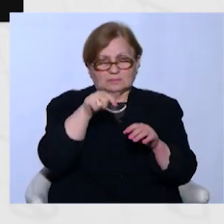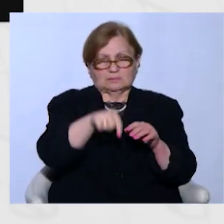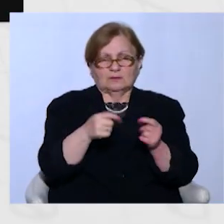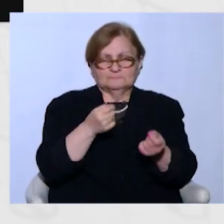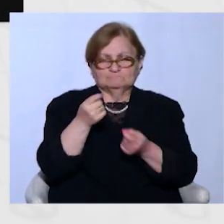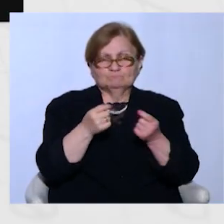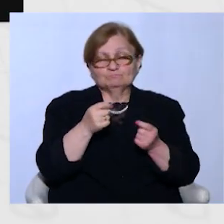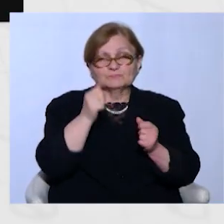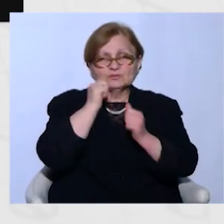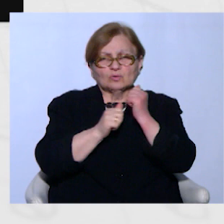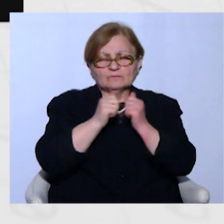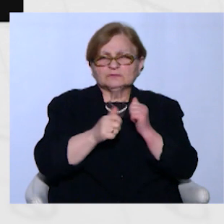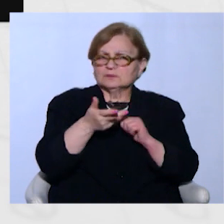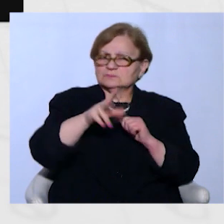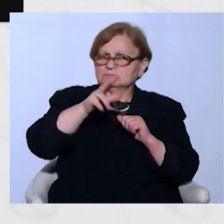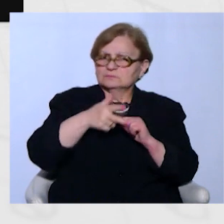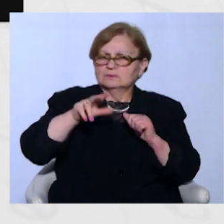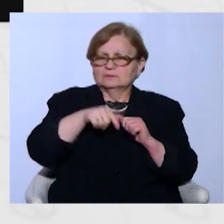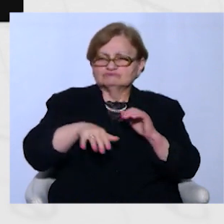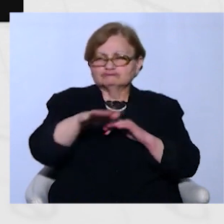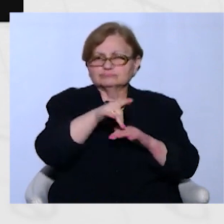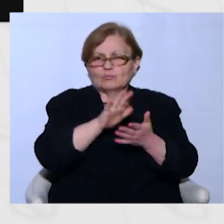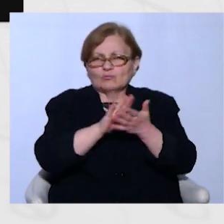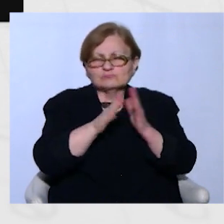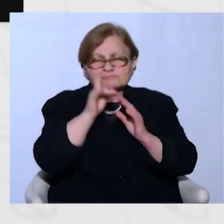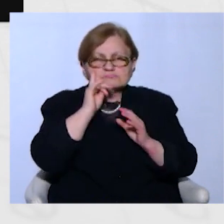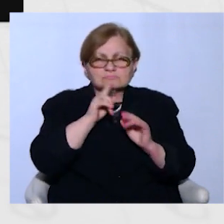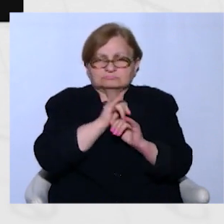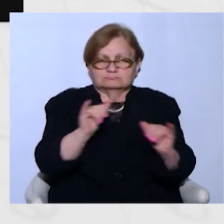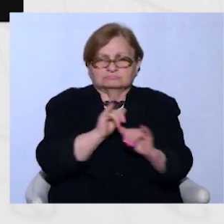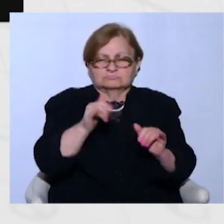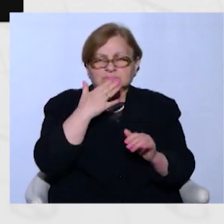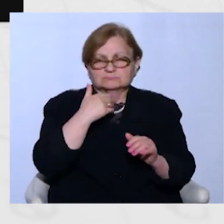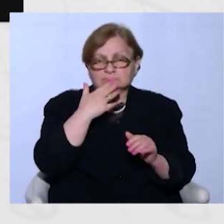დღე მათი რაოდენობა სამაგდება, ანუ პირობები არის იმდენად კარგი, რომ